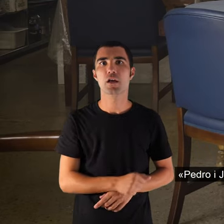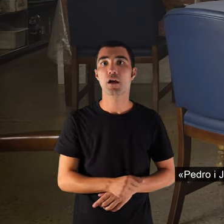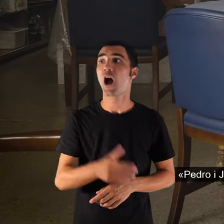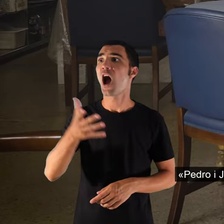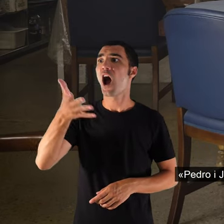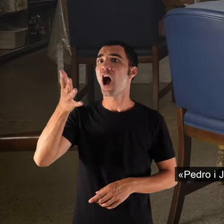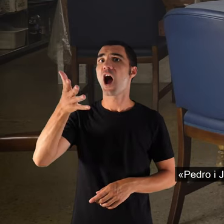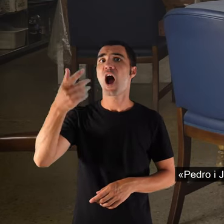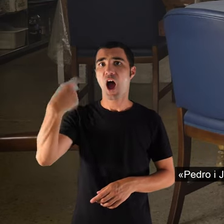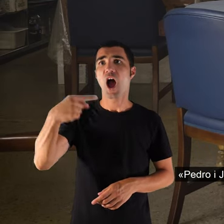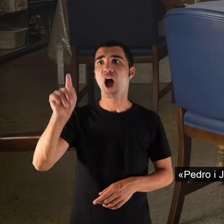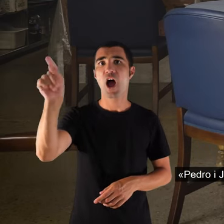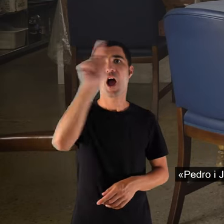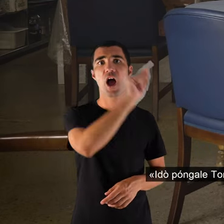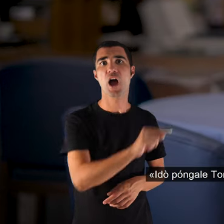hay otros.